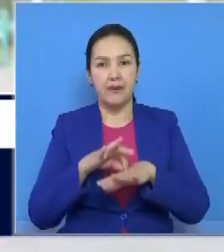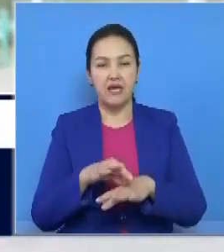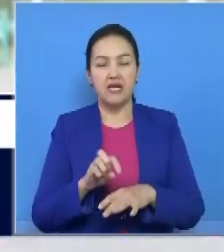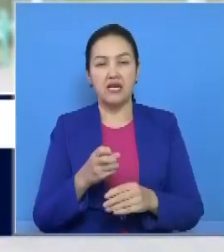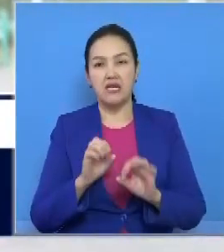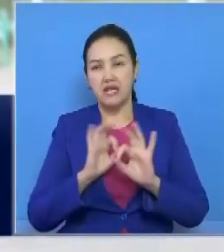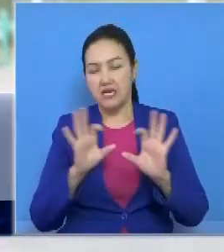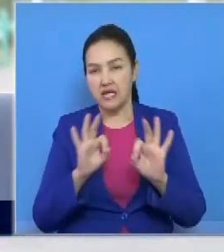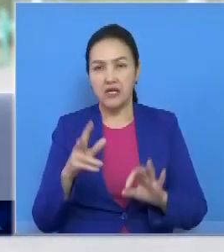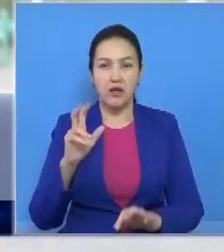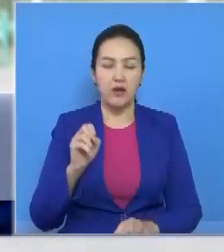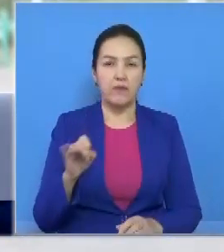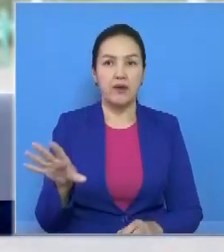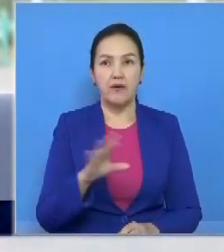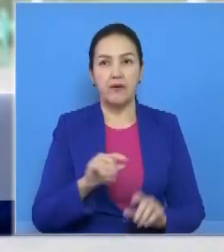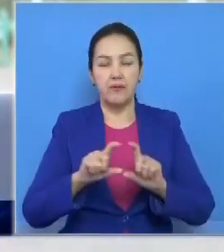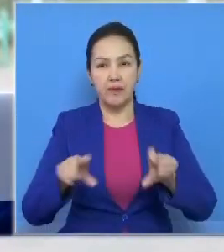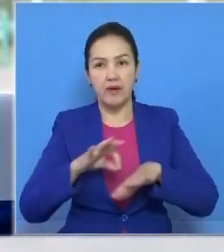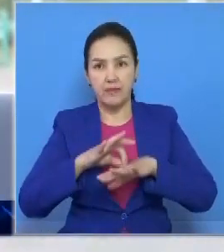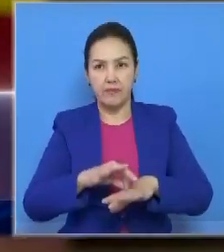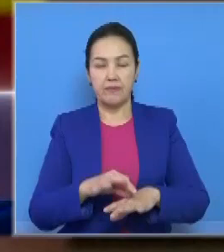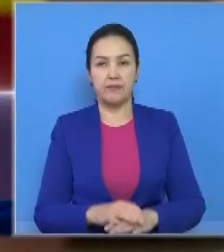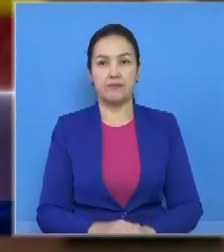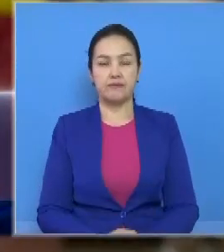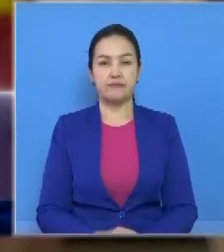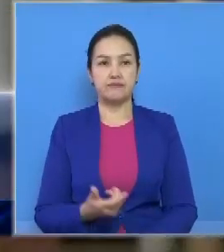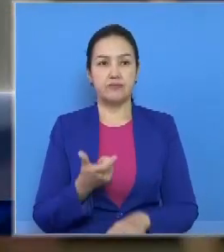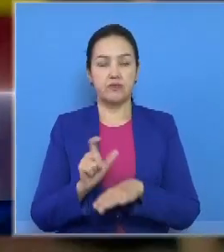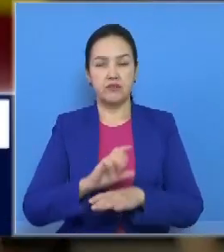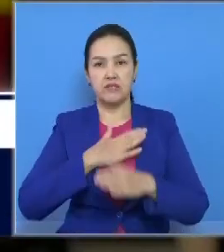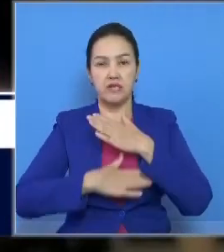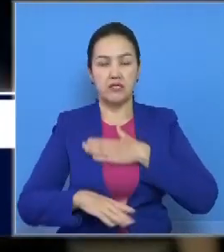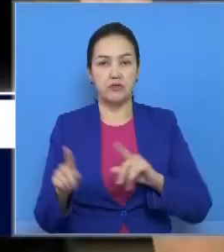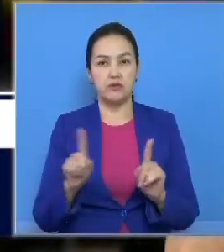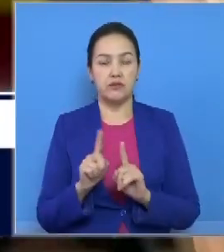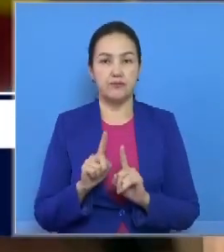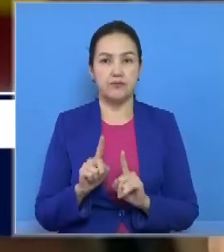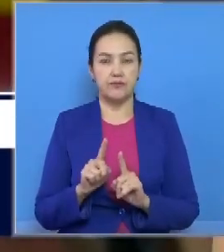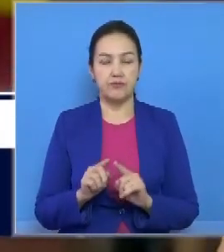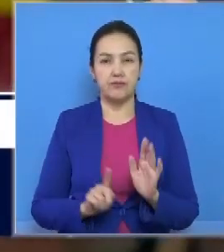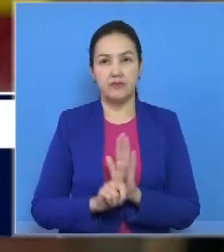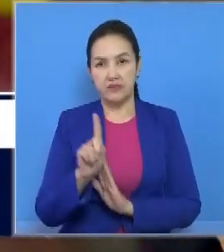лекции. Более 300 во всех школах проведены уже лекции. Я очень рад, что